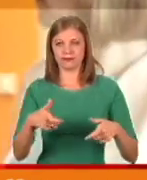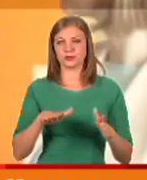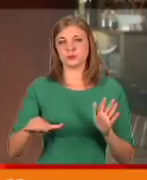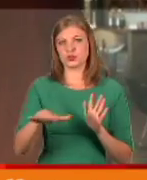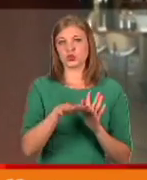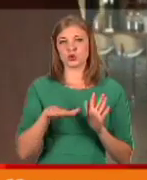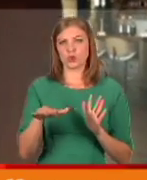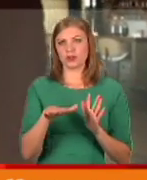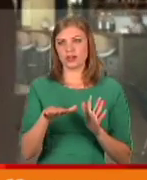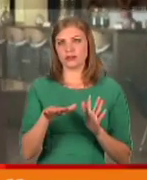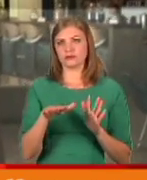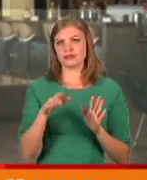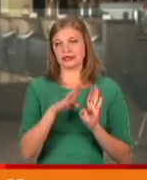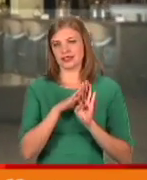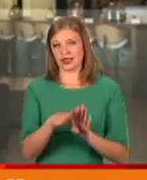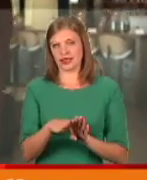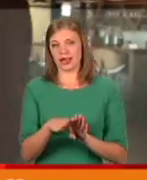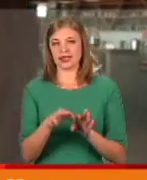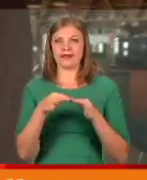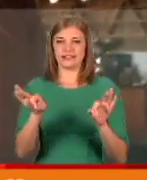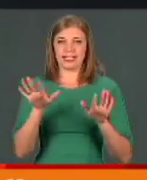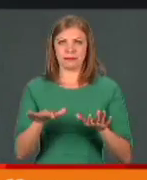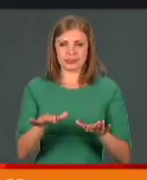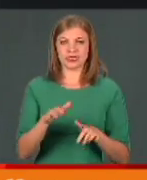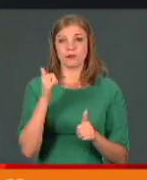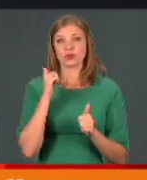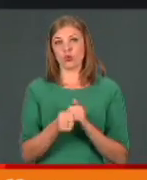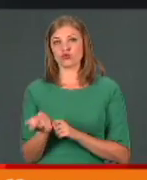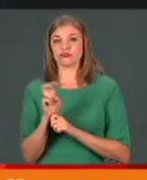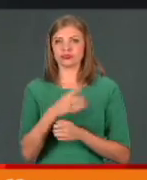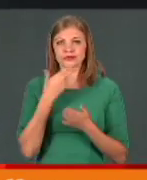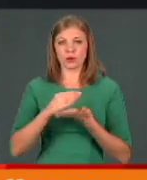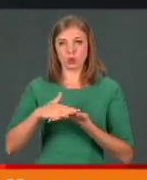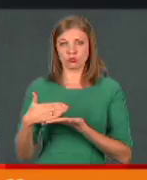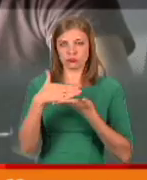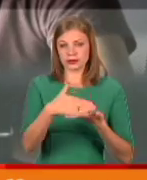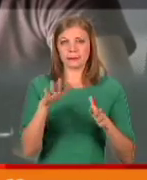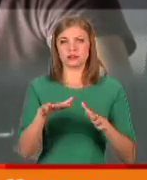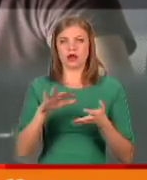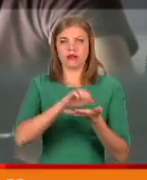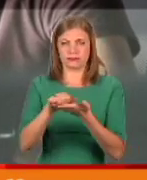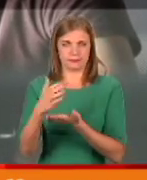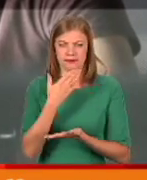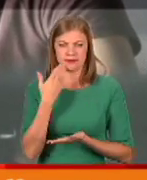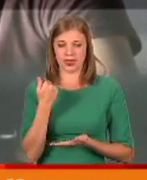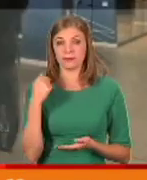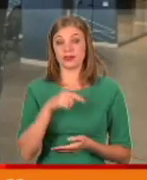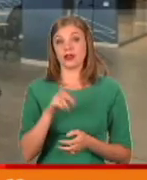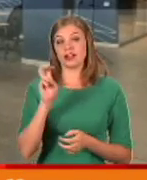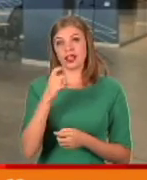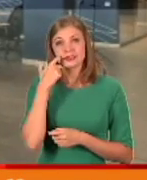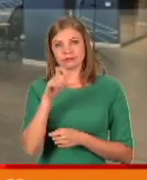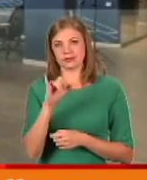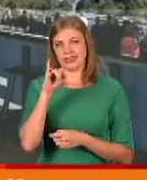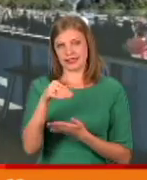зона стандартна, вільні місця. Кожен приходить своїм ноутбуком, місця не закріплені. Клієнти тут